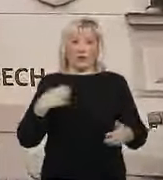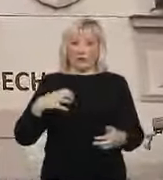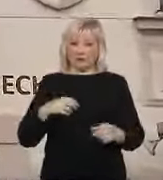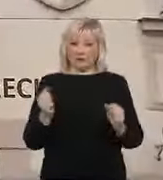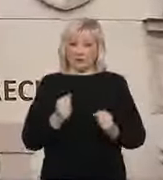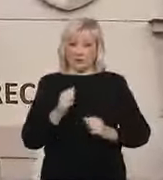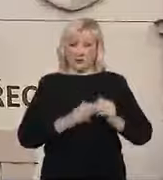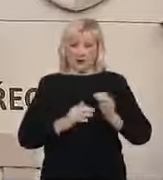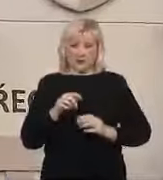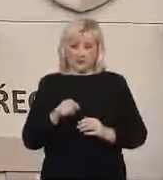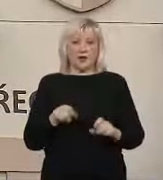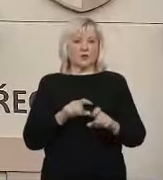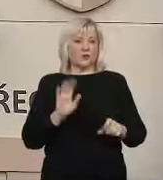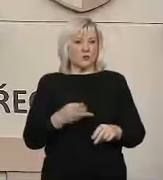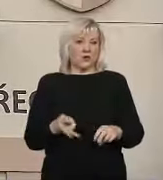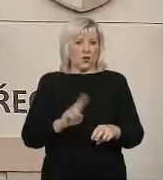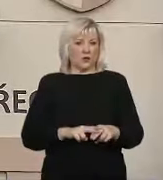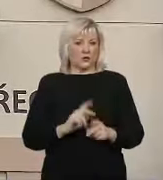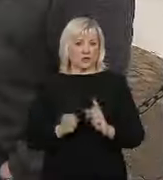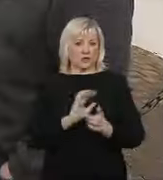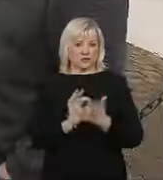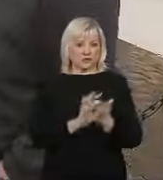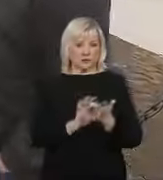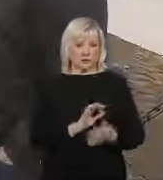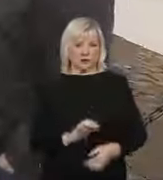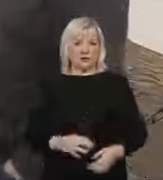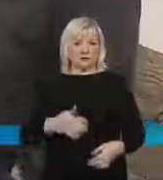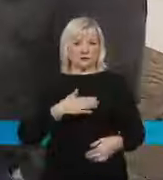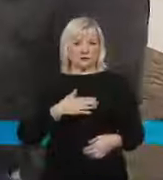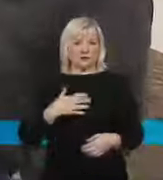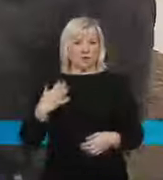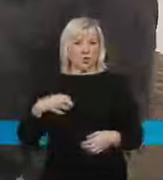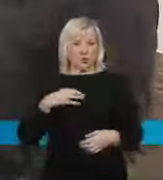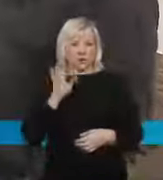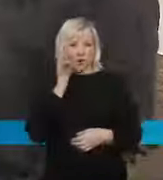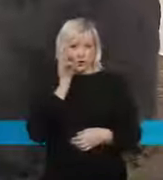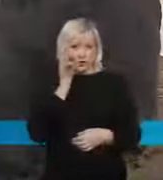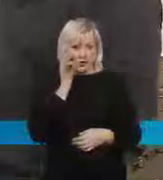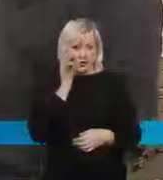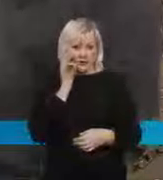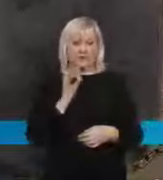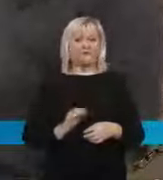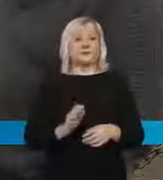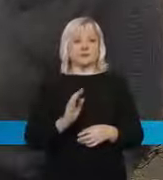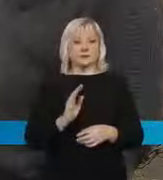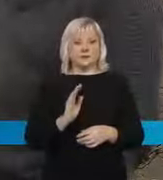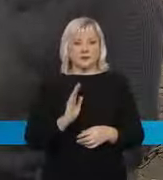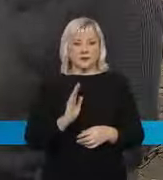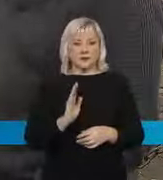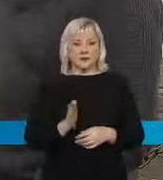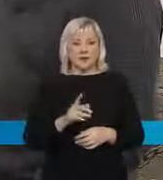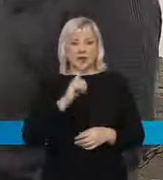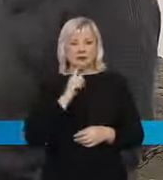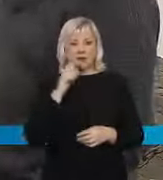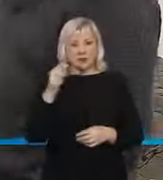a to především kvůli zhoršení dopravní situace. Pod naší obcí Ořech bude zhruba v